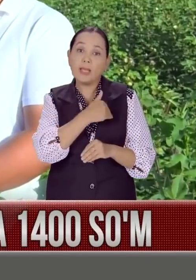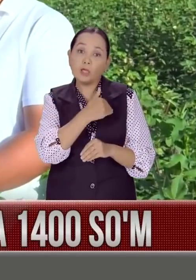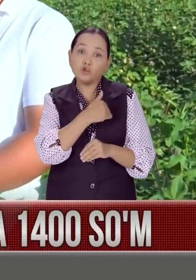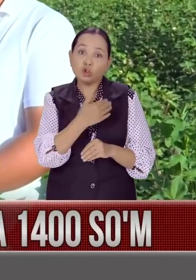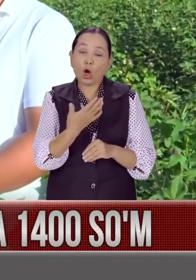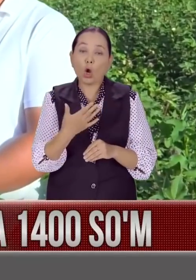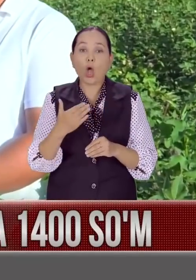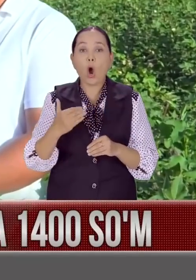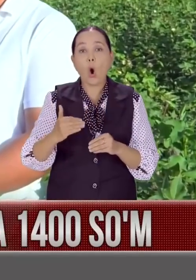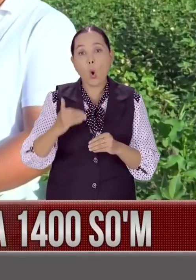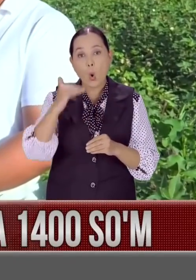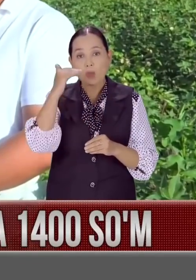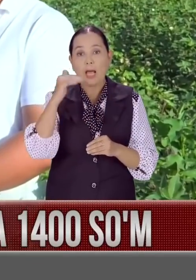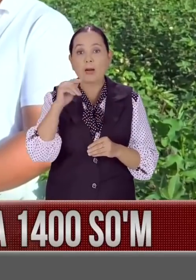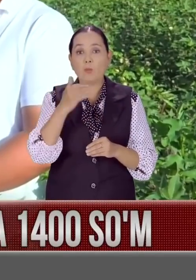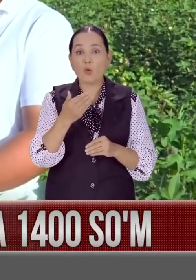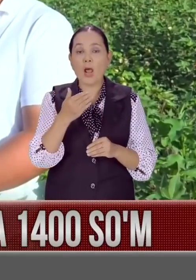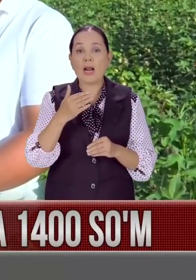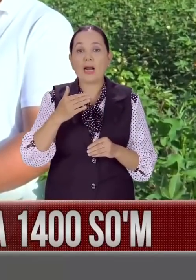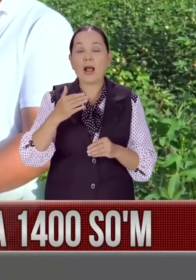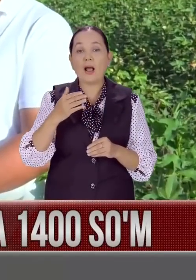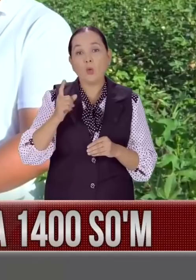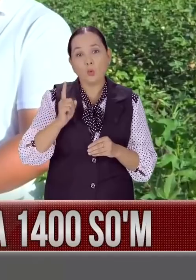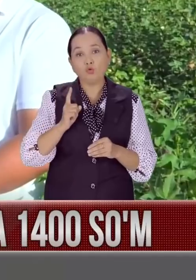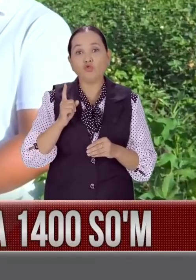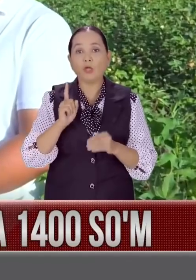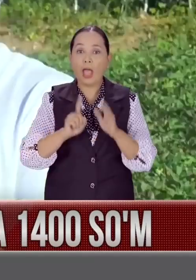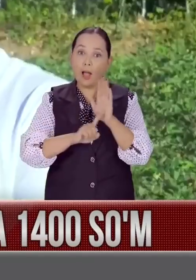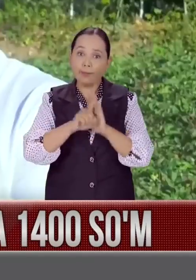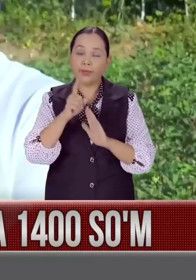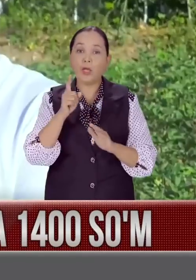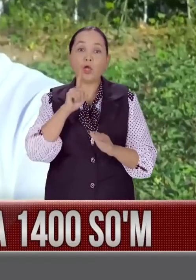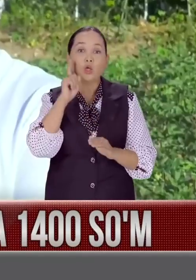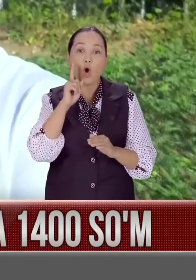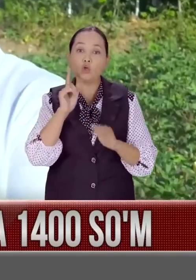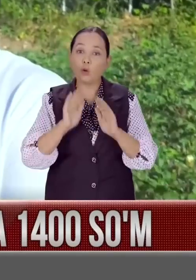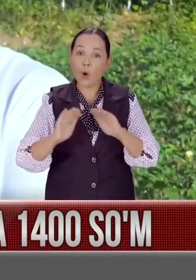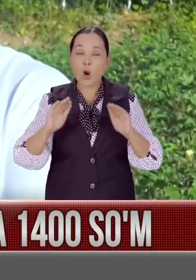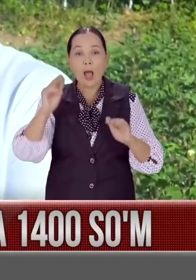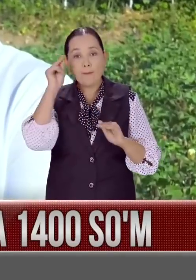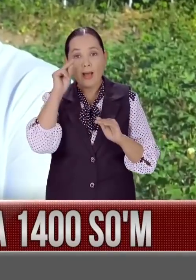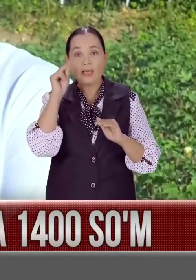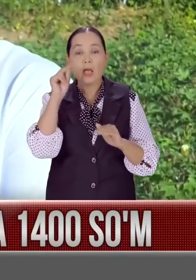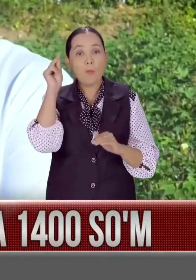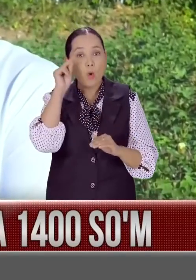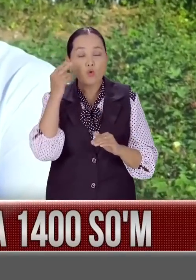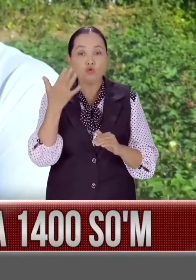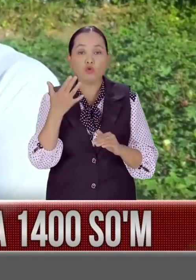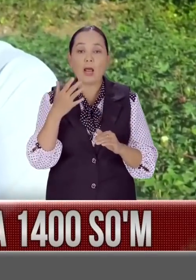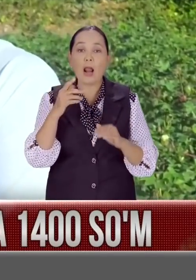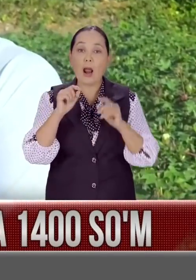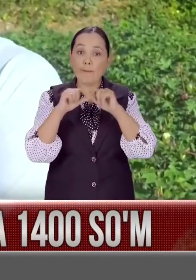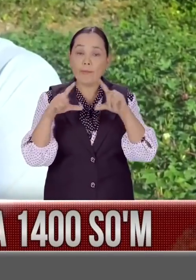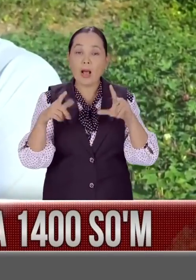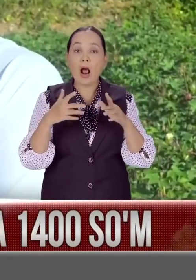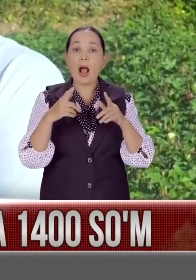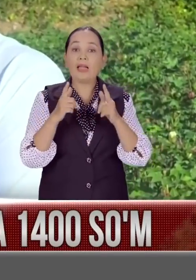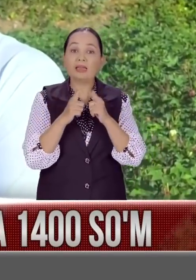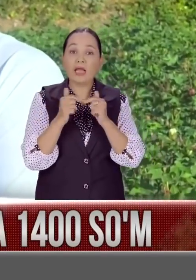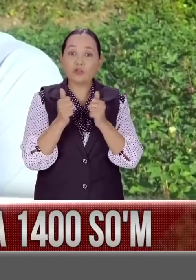ishtiyoqini ko'tarib, ular terimni sabrsizlik bilan kutishyapti. Yosh bolalar, maktab o'quvchilari yoki byudjet